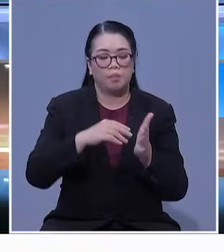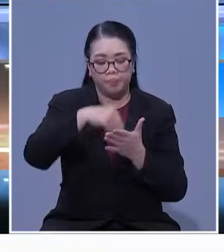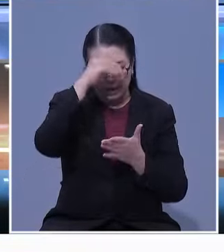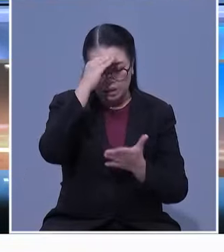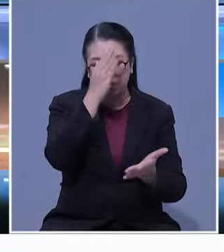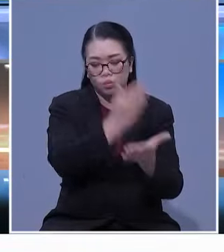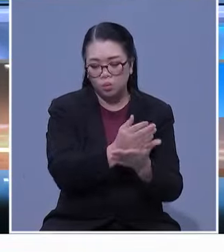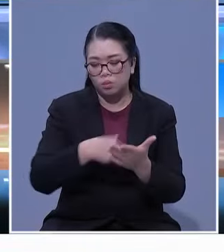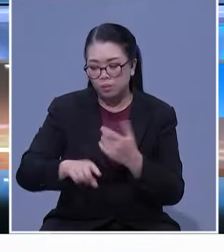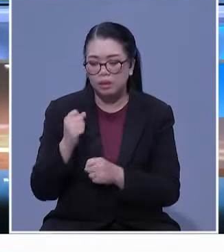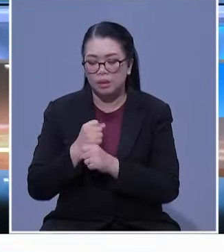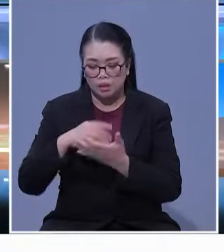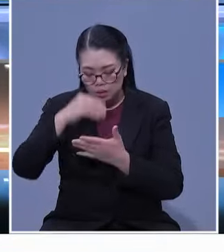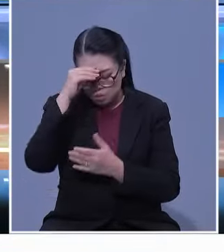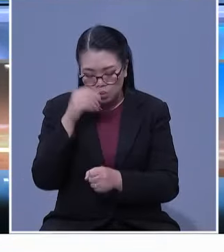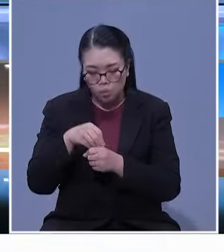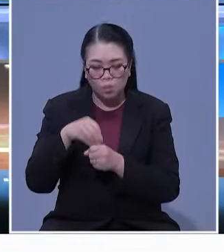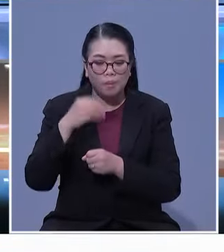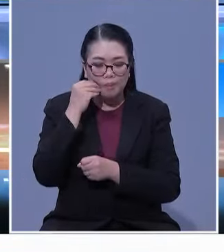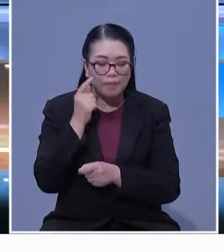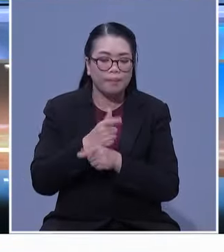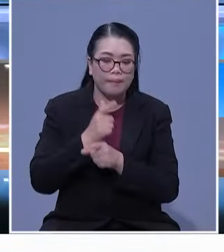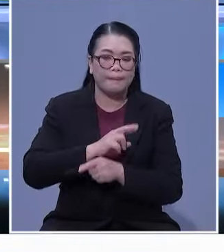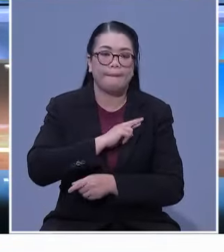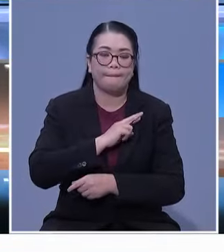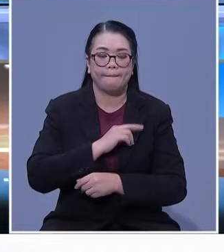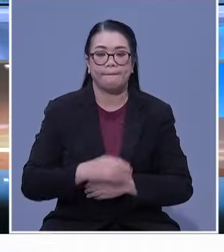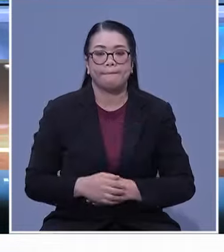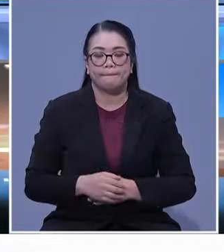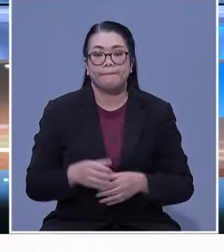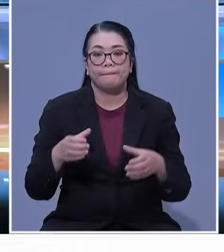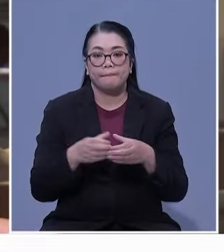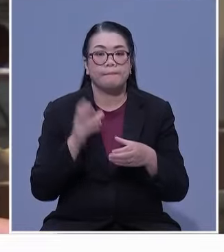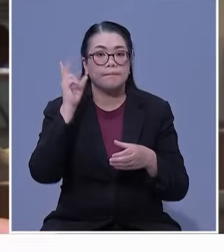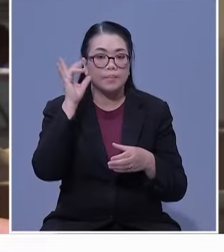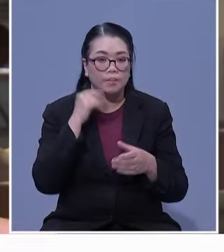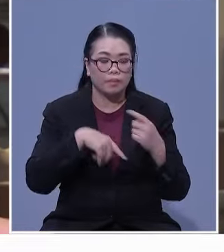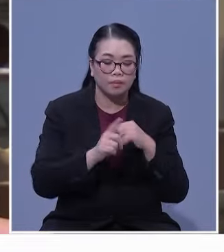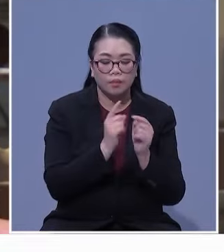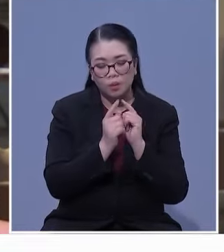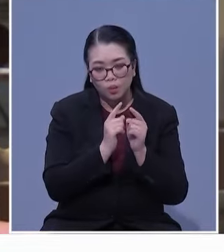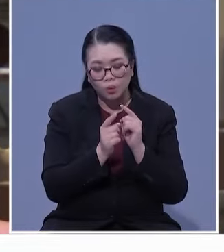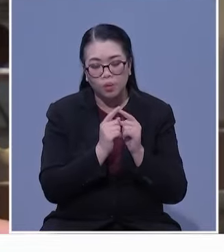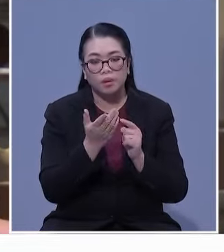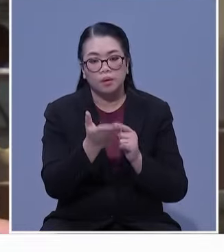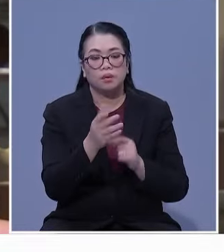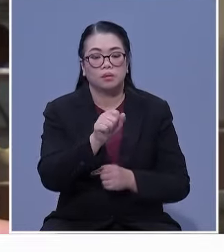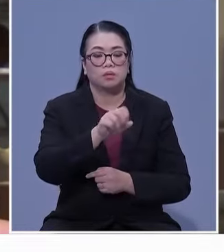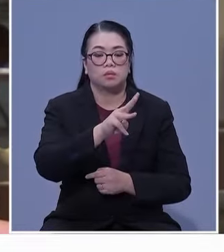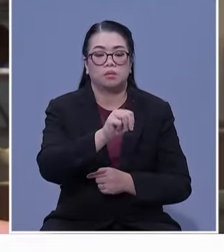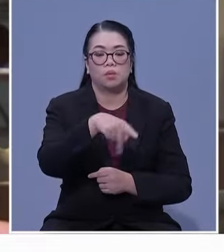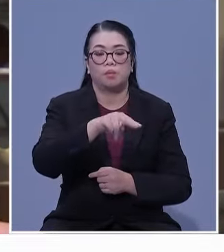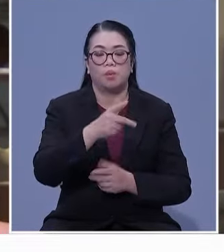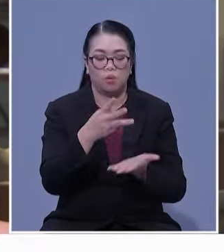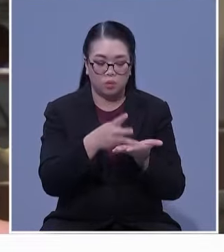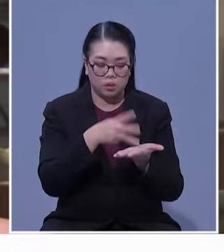คันเลยนี่นะวิชาการวิเคราะห์ไว้แบบนี้นะครับอ่ะลองฟังหน่อยท่านผู้ชมครับทีมข่าวไปพูดคุยกับทางด้านของคุณสมพงษ์จิตระดับนะครับ